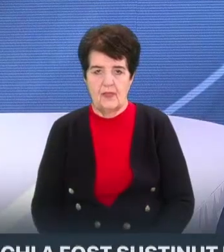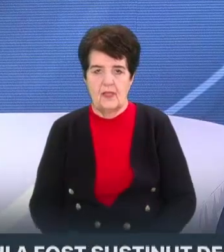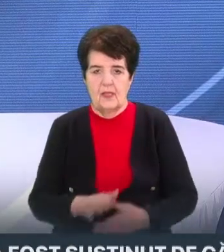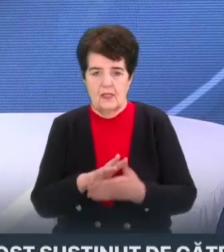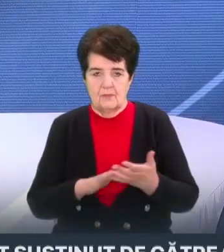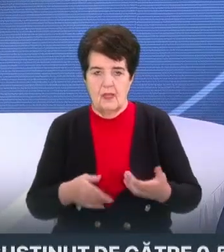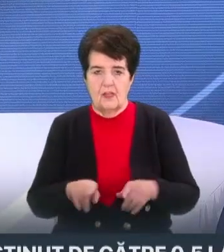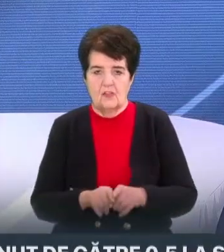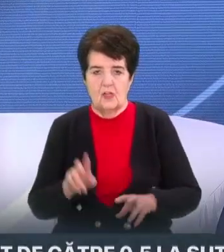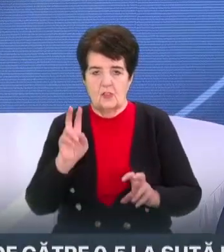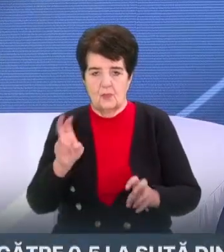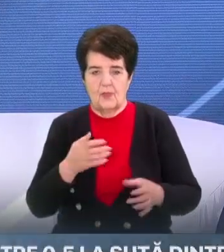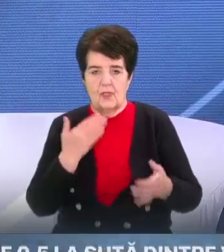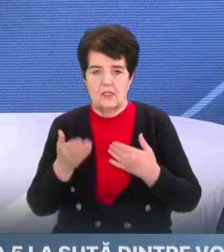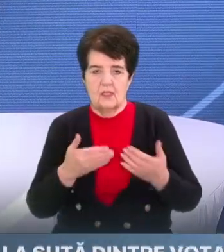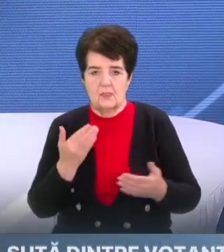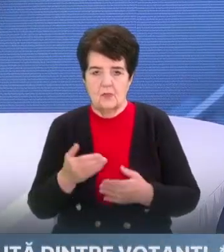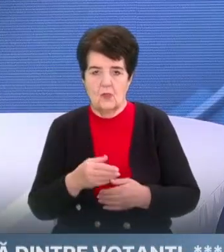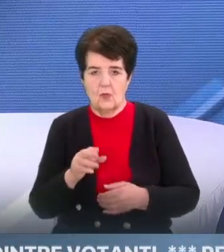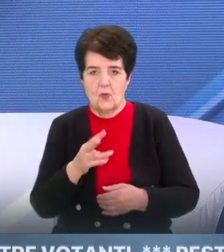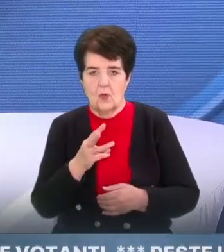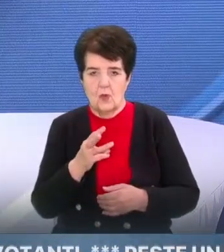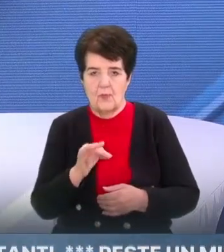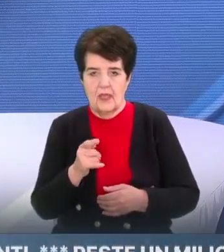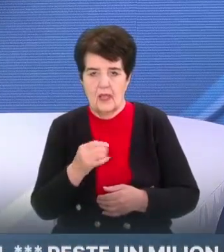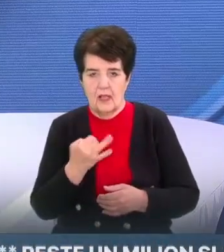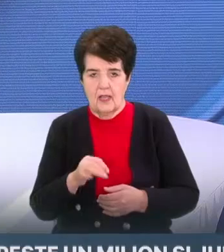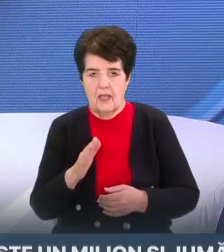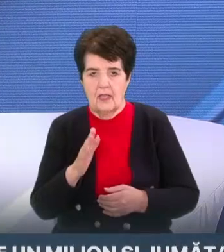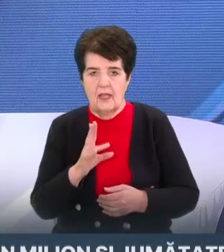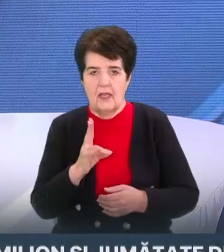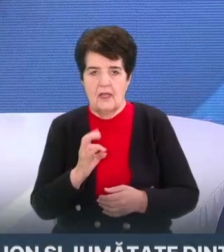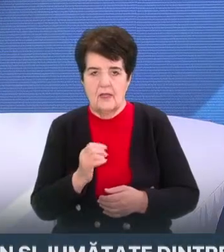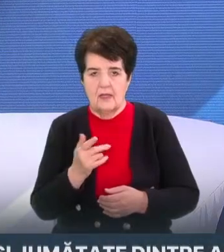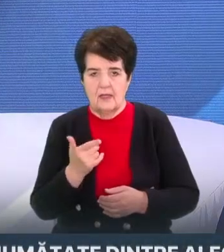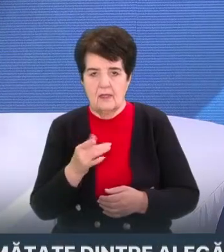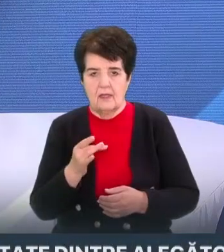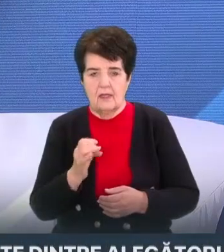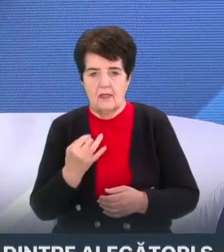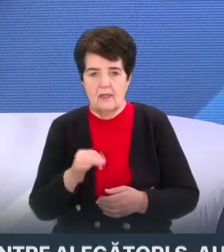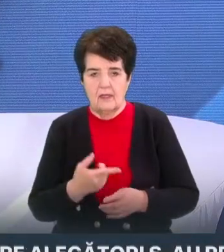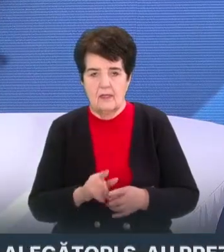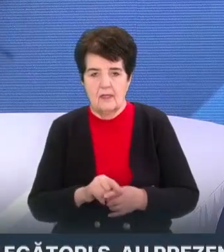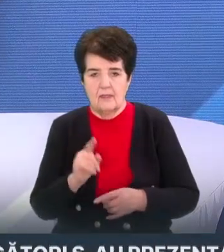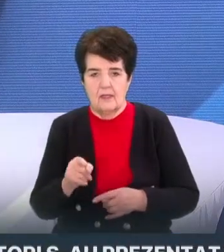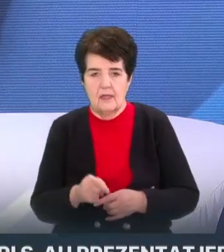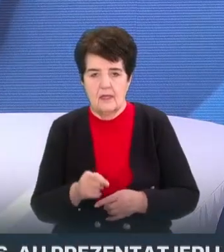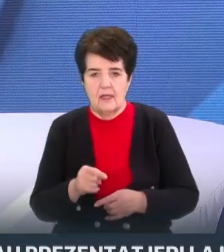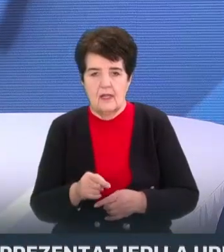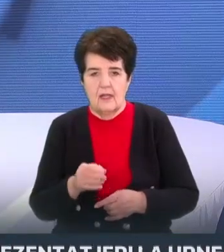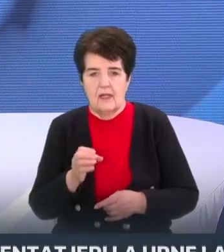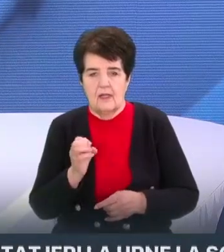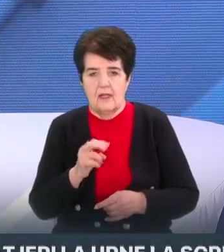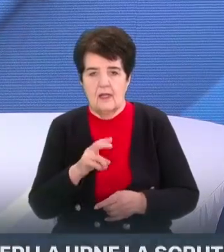Continuăm la același subiect și discutăm în continuare cu Mihai Isac, expert în spațiul Mării Negre, despre rezultatele preliminare ale